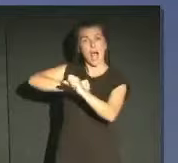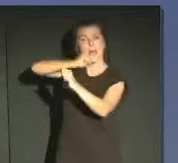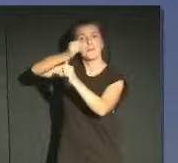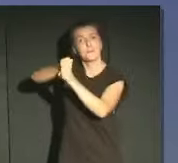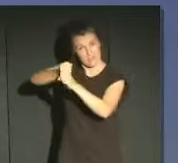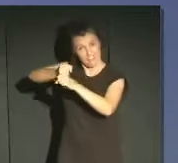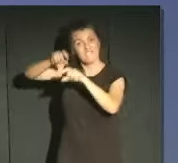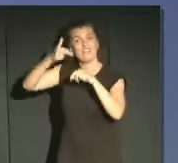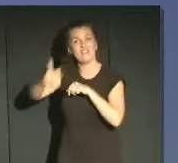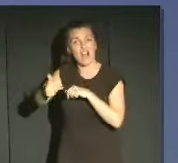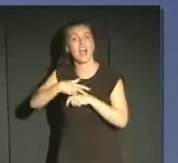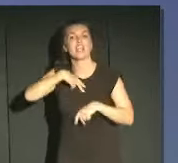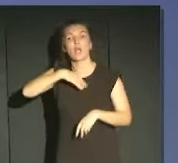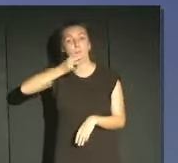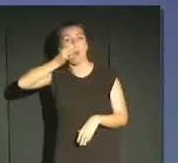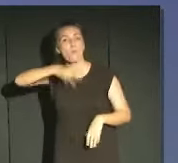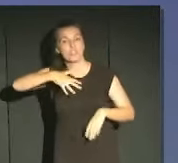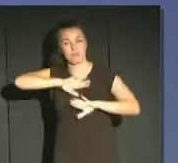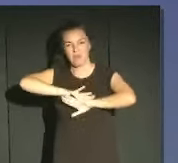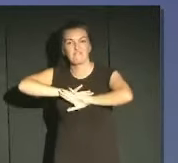l'empoisonnement du